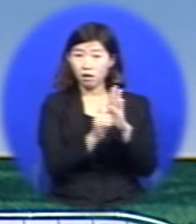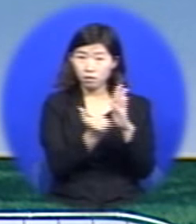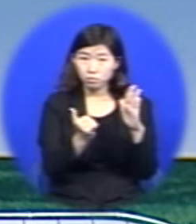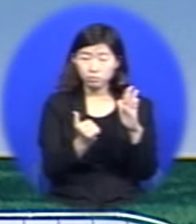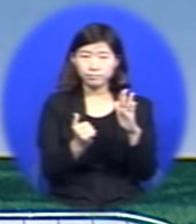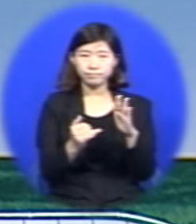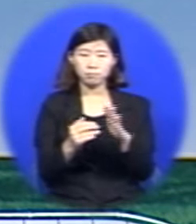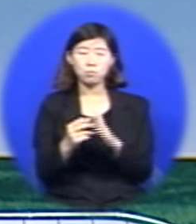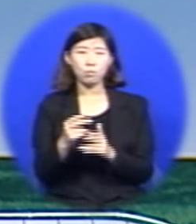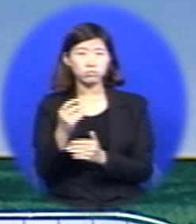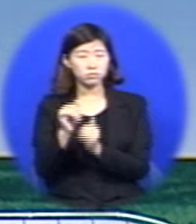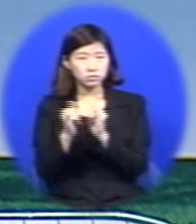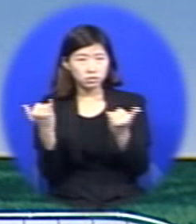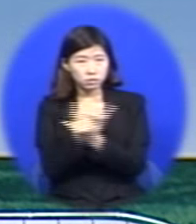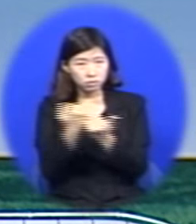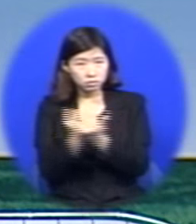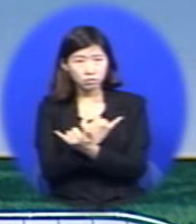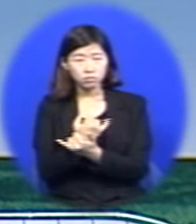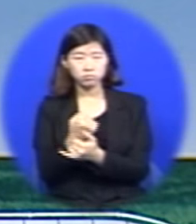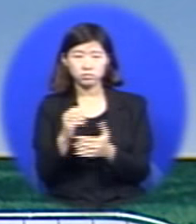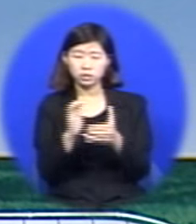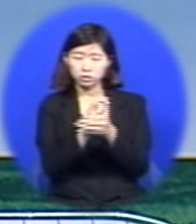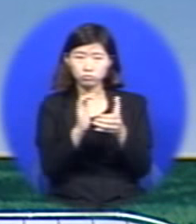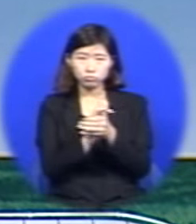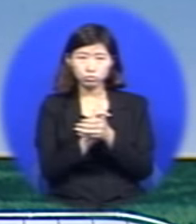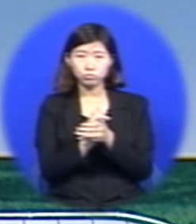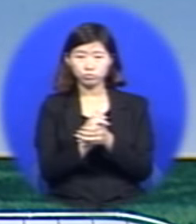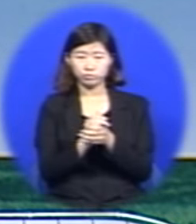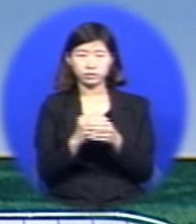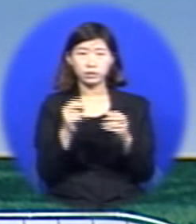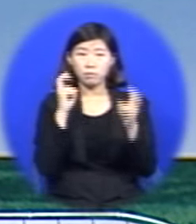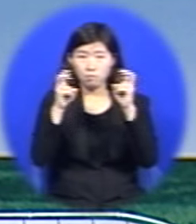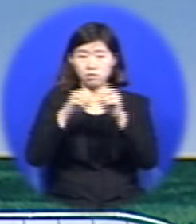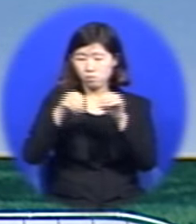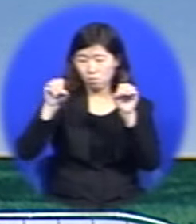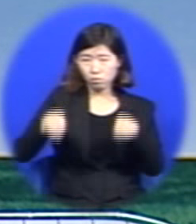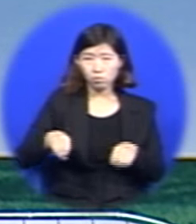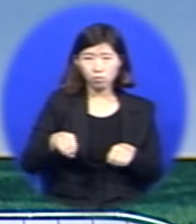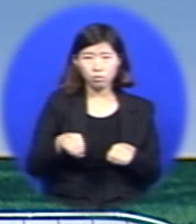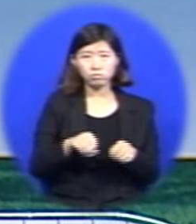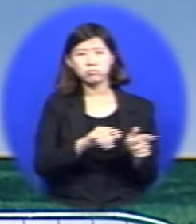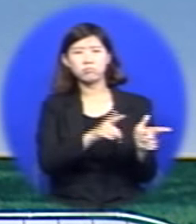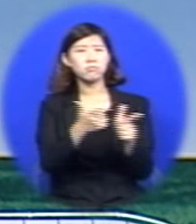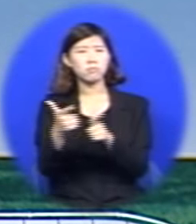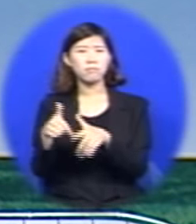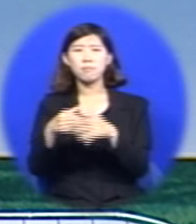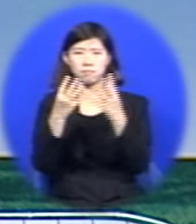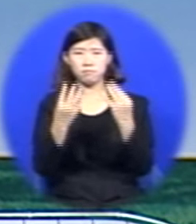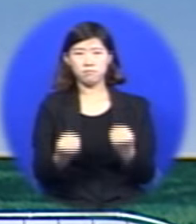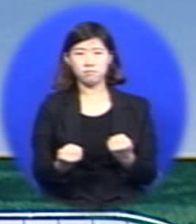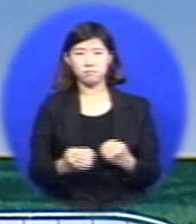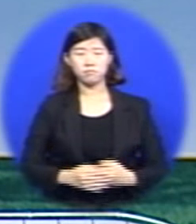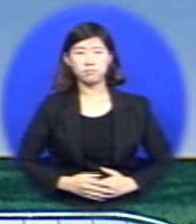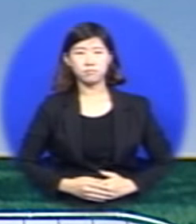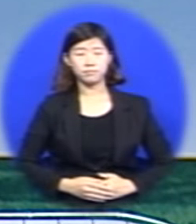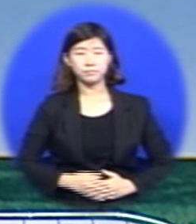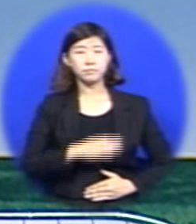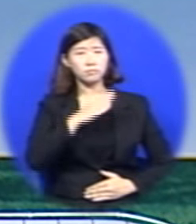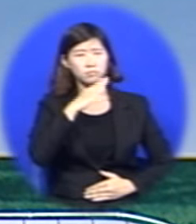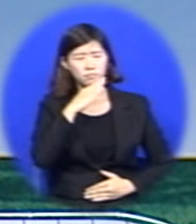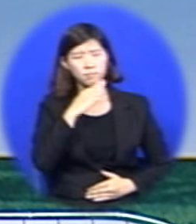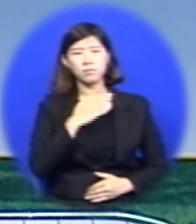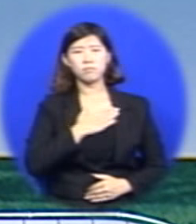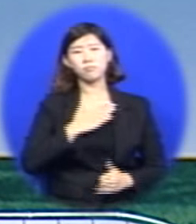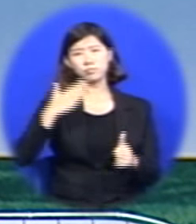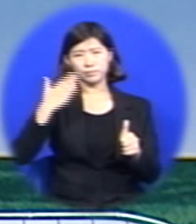수 있고 친구 중에도 있을 수 있습니다. 직장 동료도 있을 수 있습니다. 여러분 정말 간곡하게